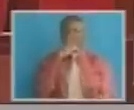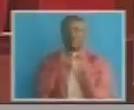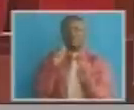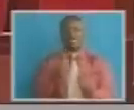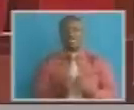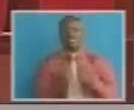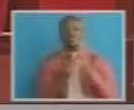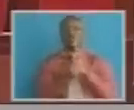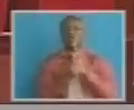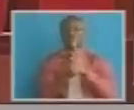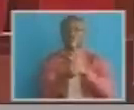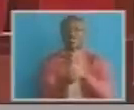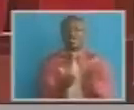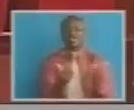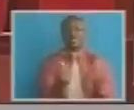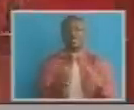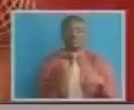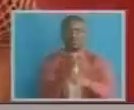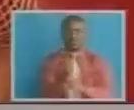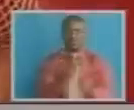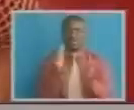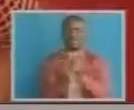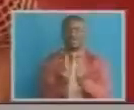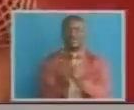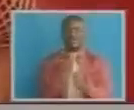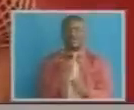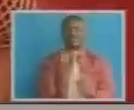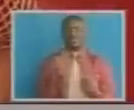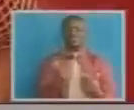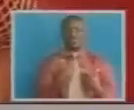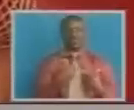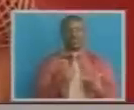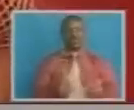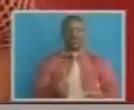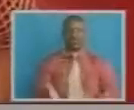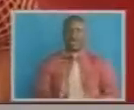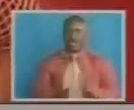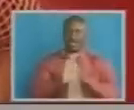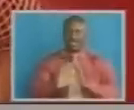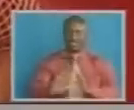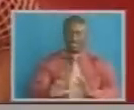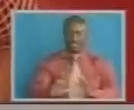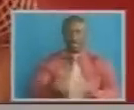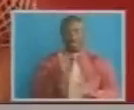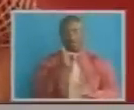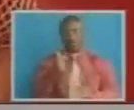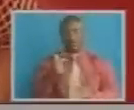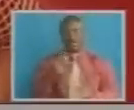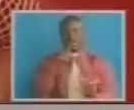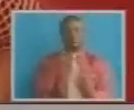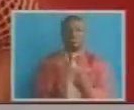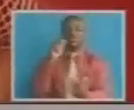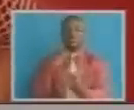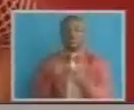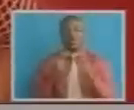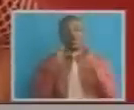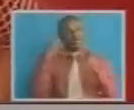maelekezo na itaweza kuzingatia ya Swala Hilo kwa hiyo tuendelee kuiachia tume ya uchaguzi na hata sasa HiVi wanatusikia na wataendelea